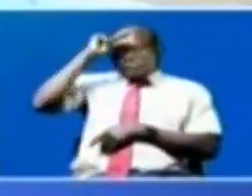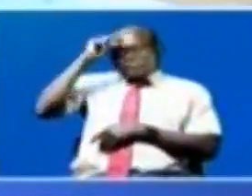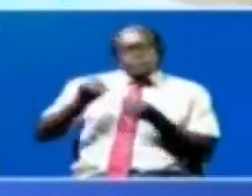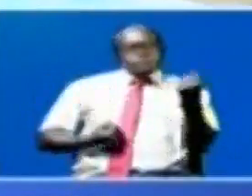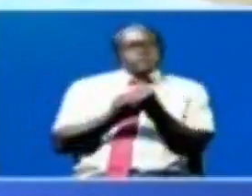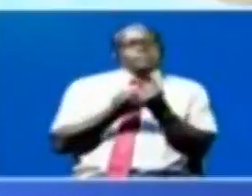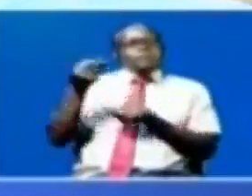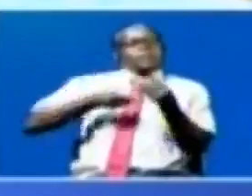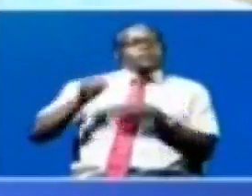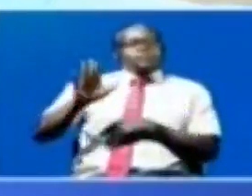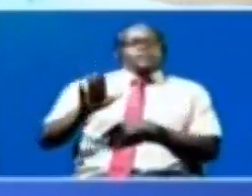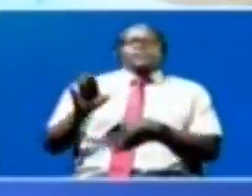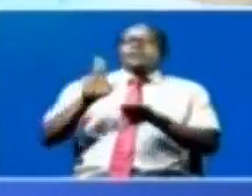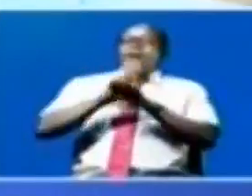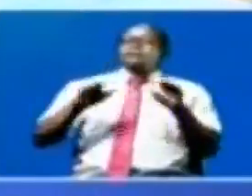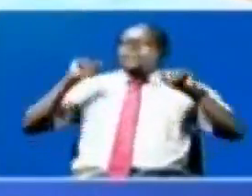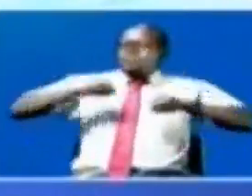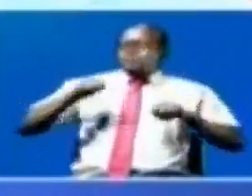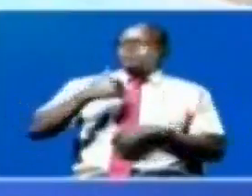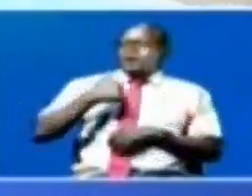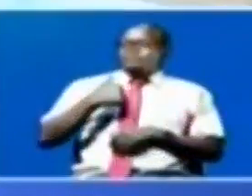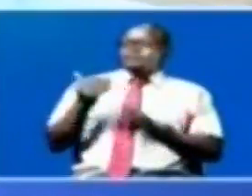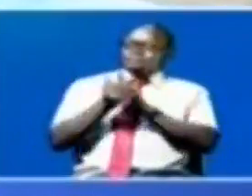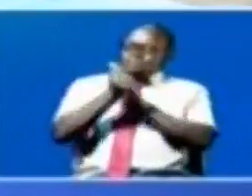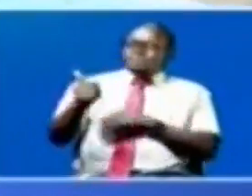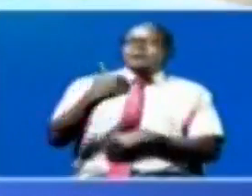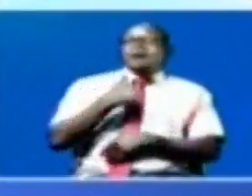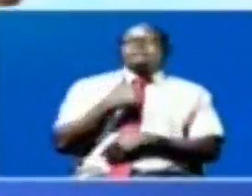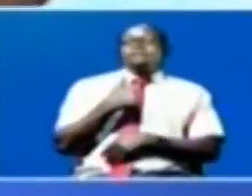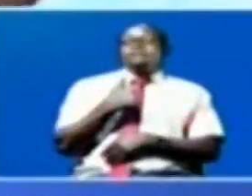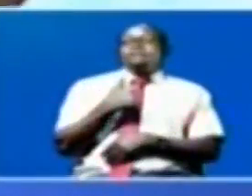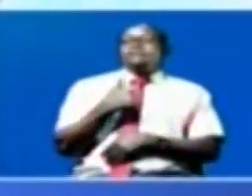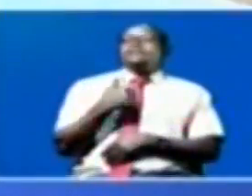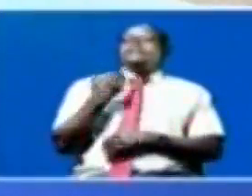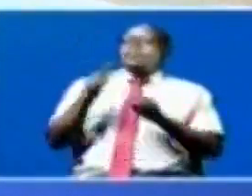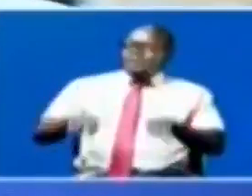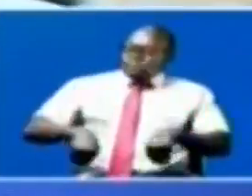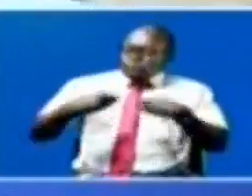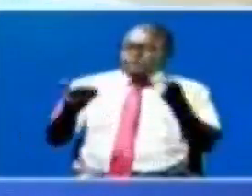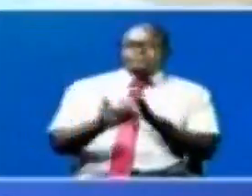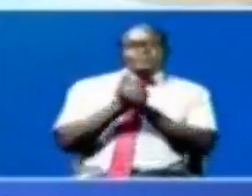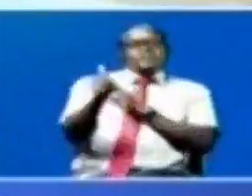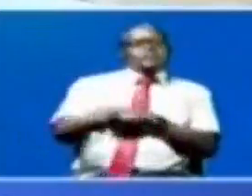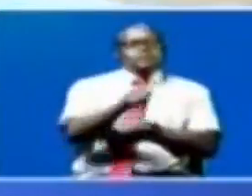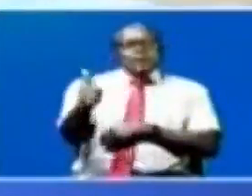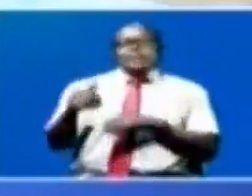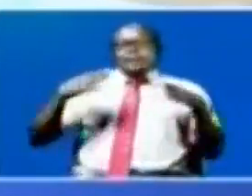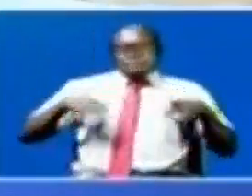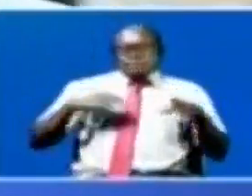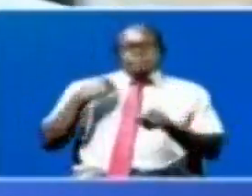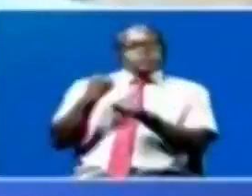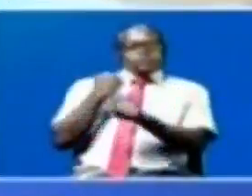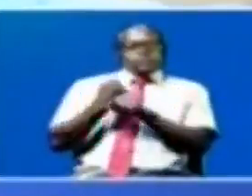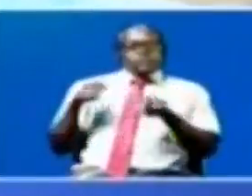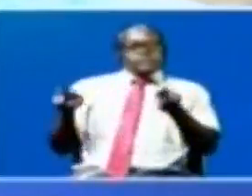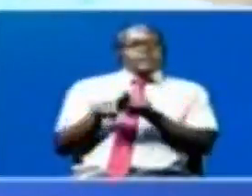ninao. Nguvu ninazo na ni mtaalamu mwenyewe. Sasa nataka nitoe ujuzi huko wengine ili tutengeneze zio nyingi, tuwe na